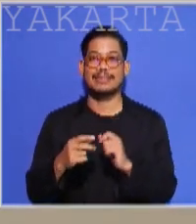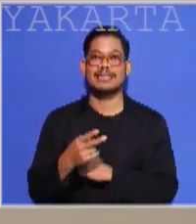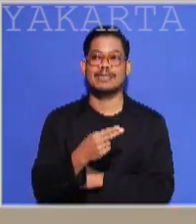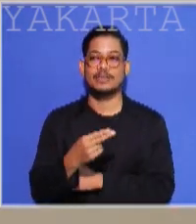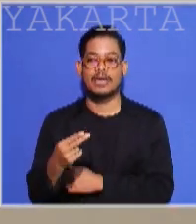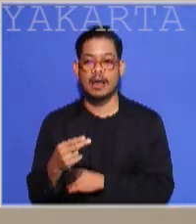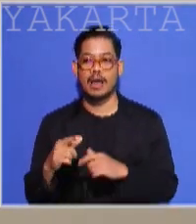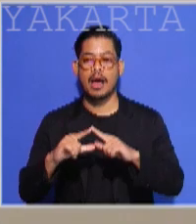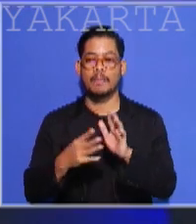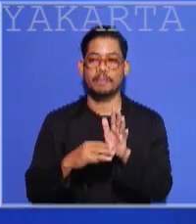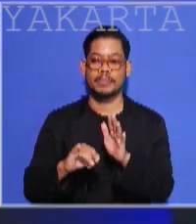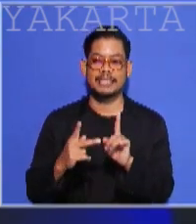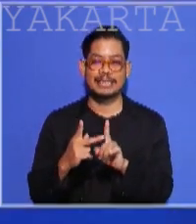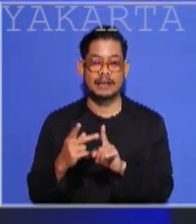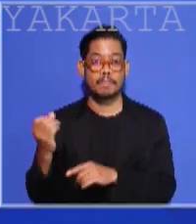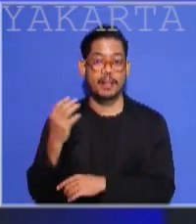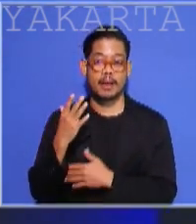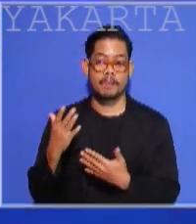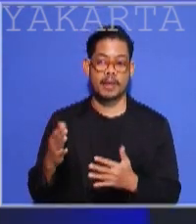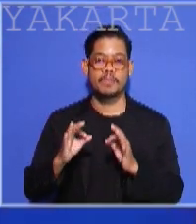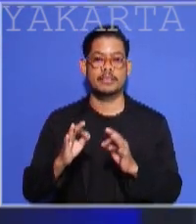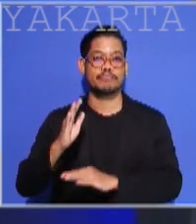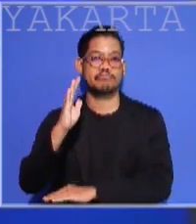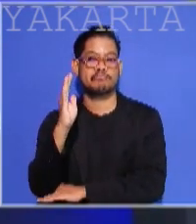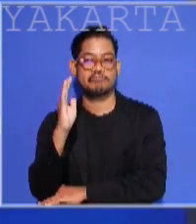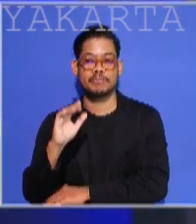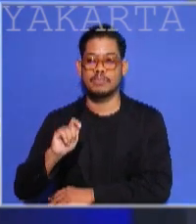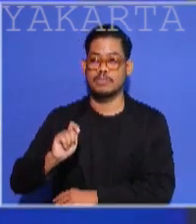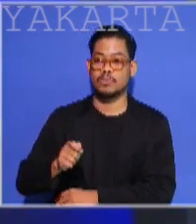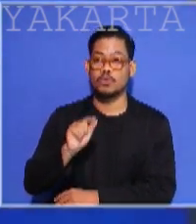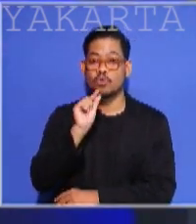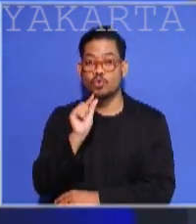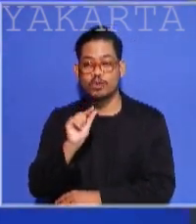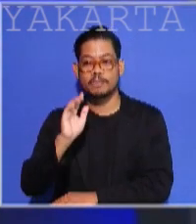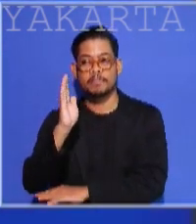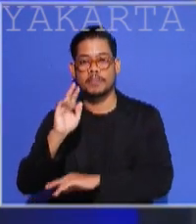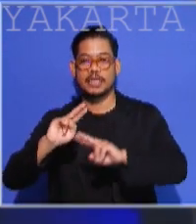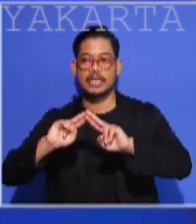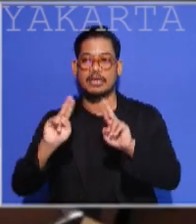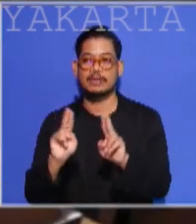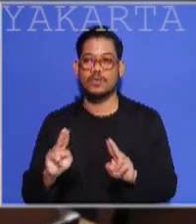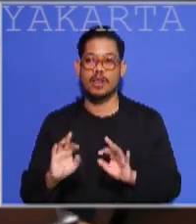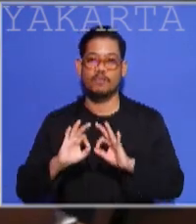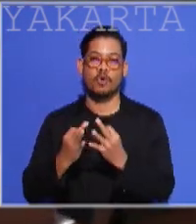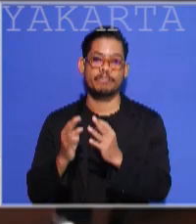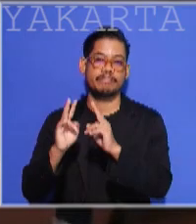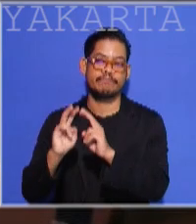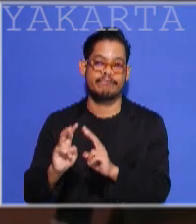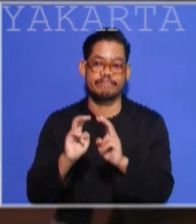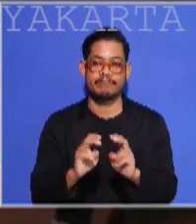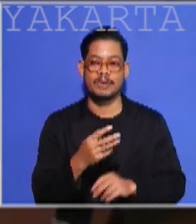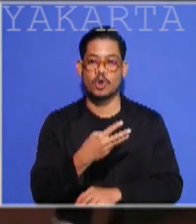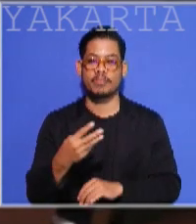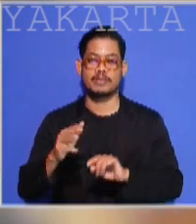humami mengatakan hal itu saat menjadi pembicara kunci pada seminar internasional forum studi dan ekonomi ke-19